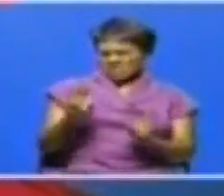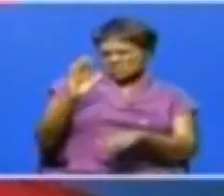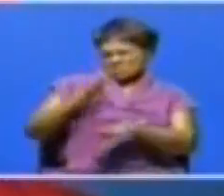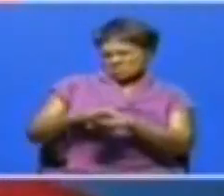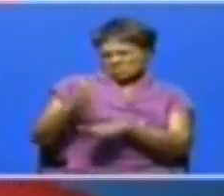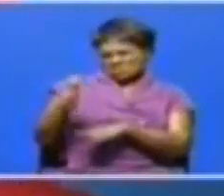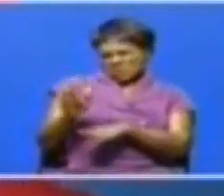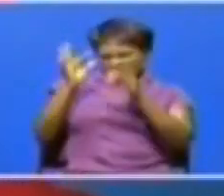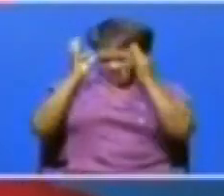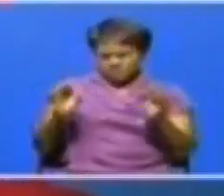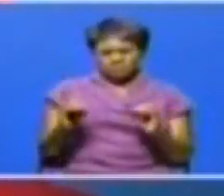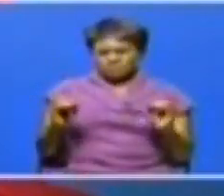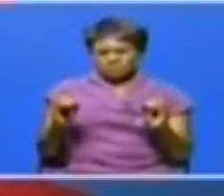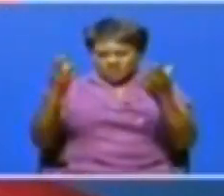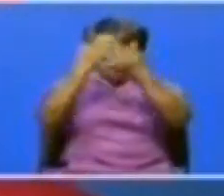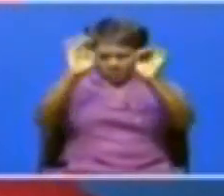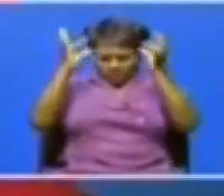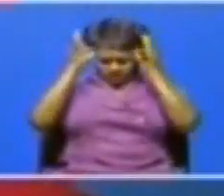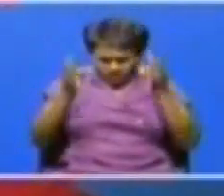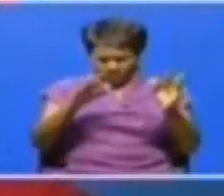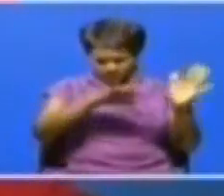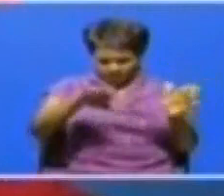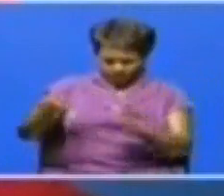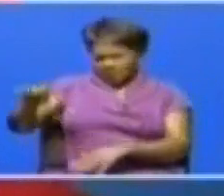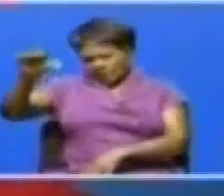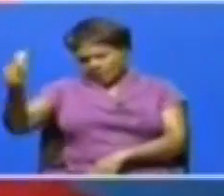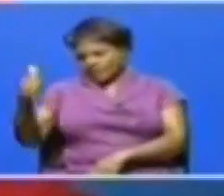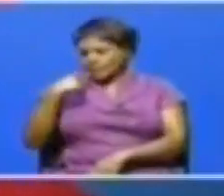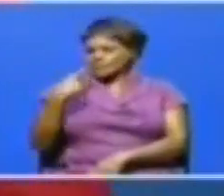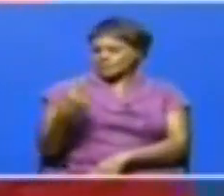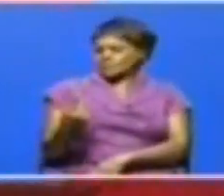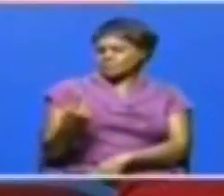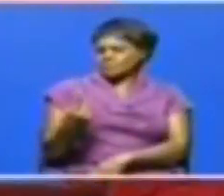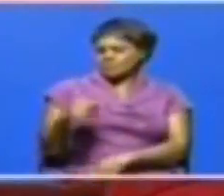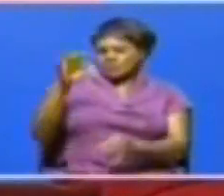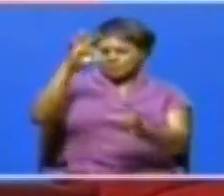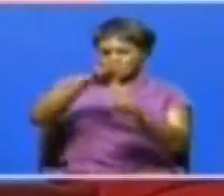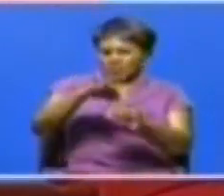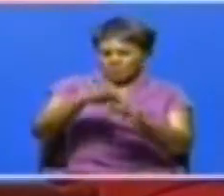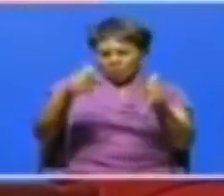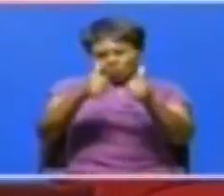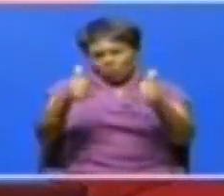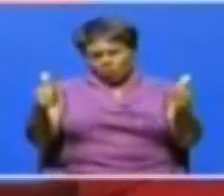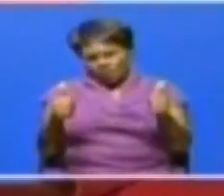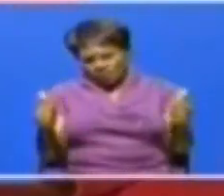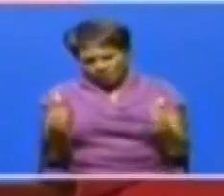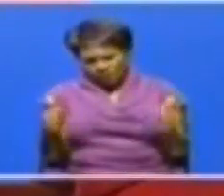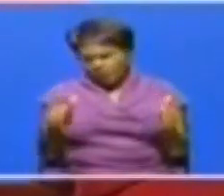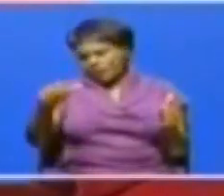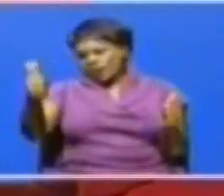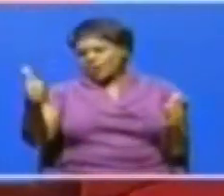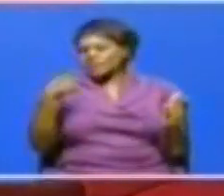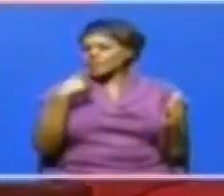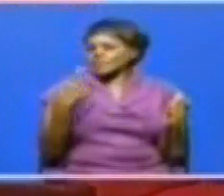ni uamuzi wao bali ulikuwa ni uamuzi wa rais. John akiwa Kakamega anasema uchaguzi umekuwa sawa kabisa.